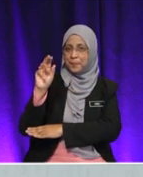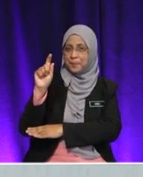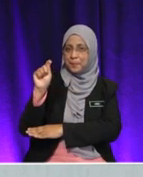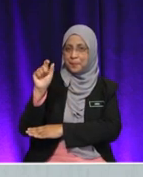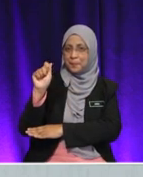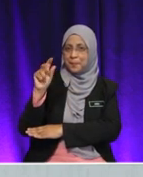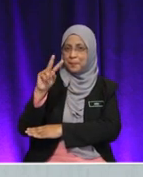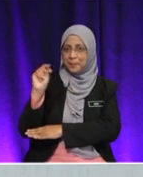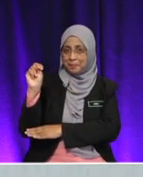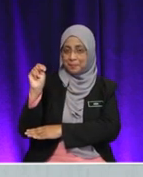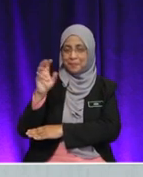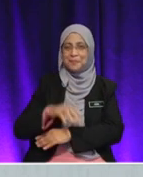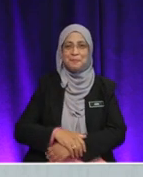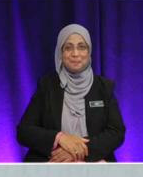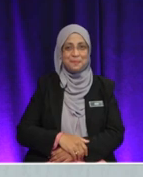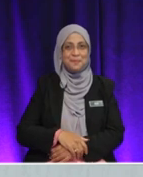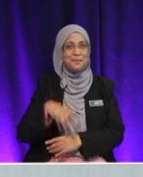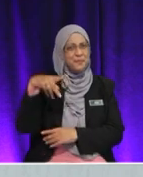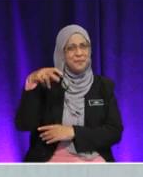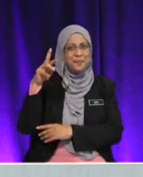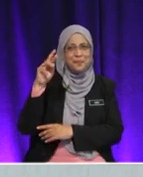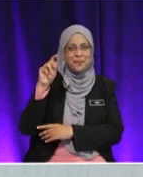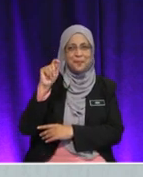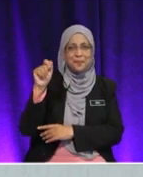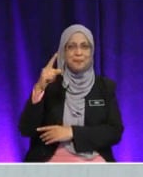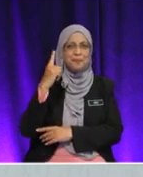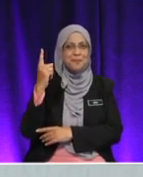fisika adalah ketua murid sekolah saya selalu